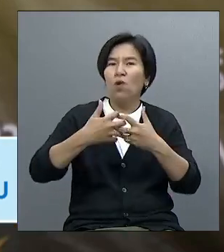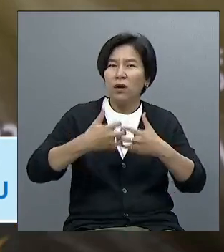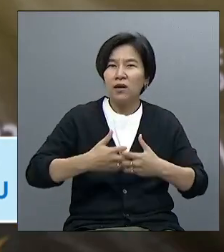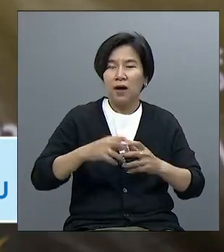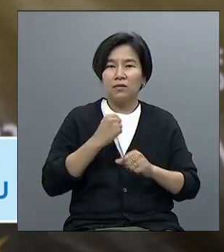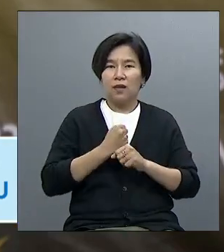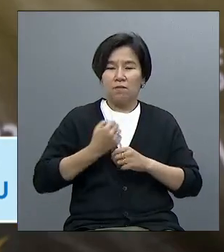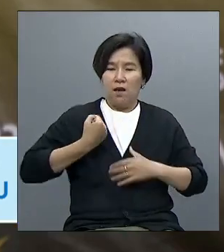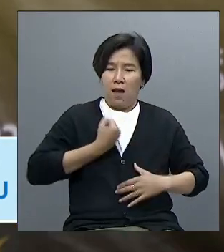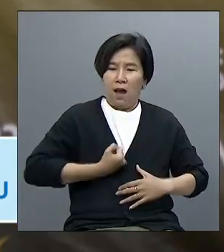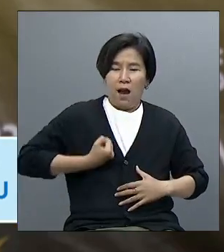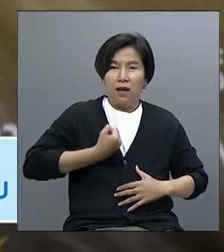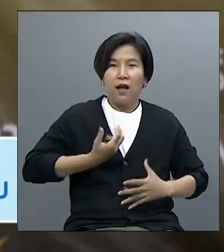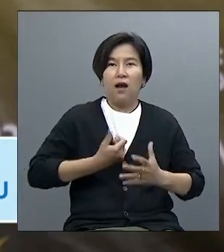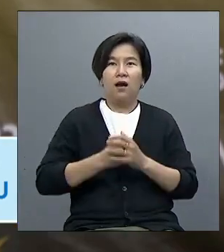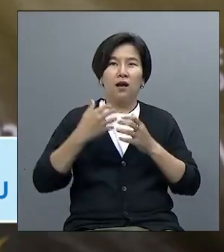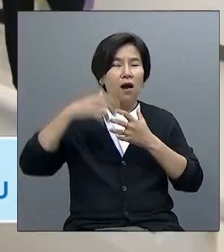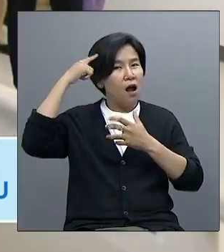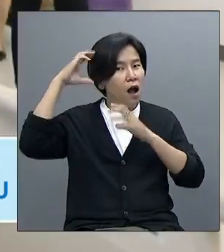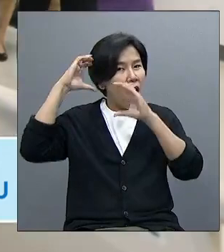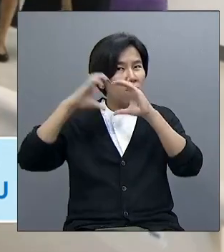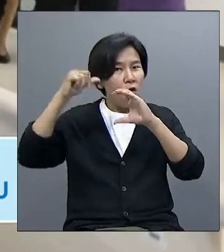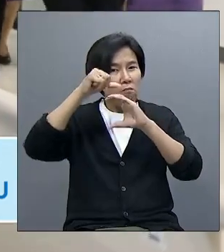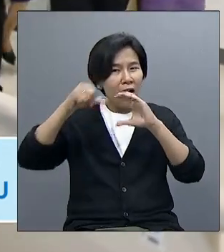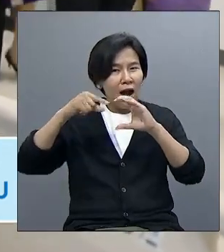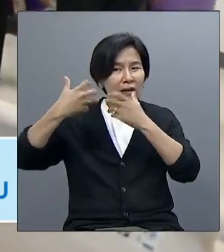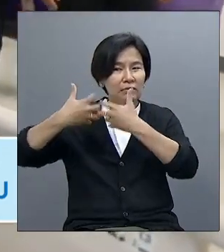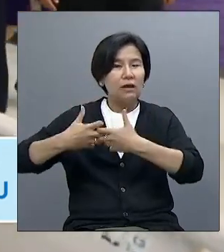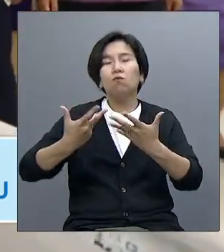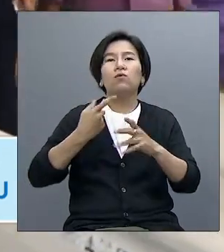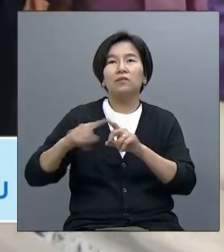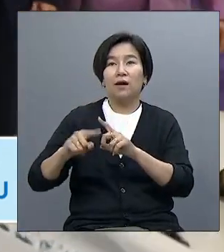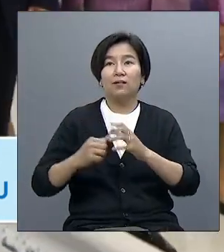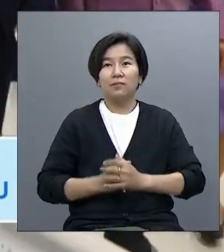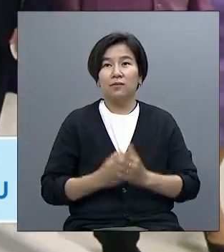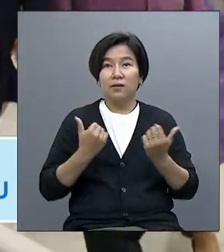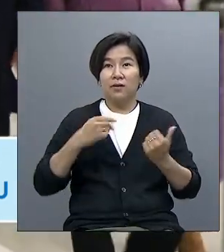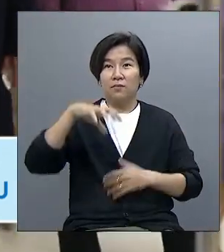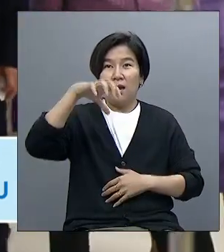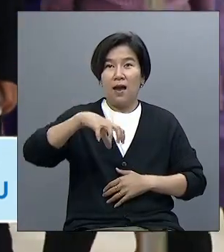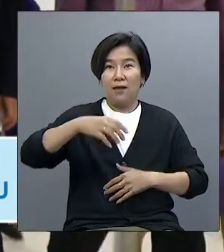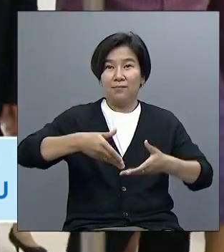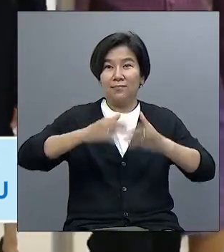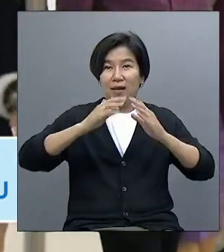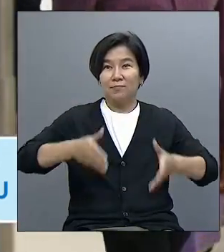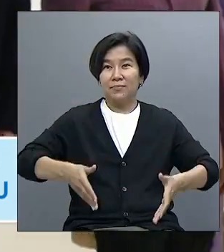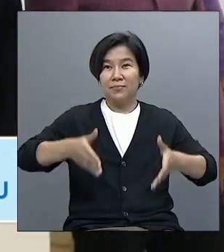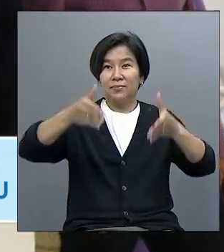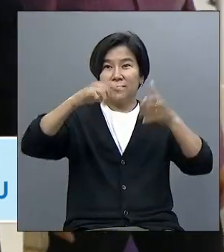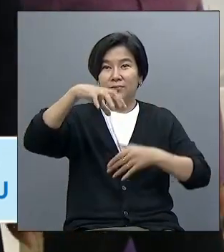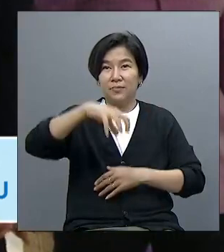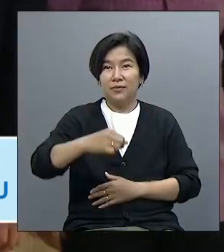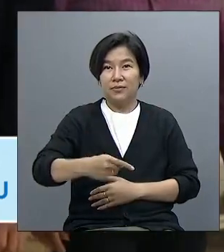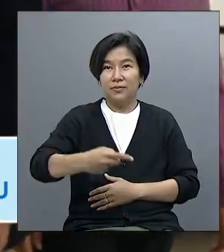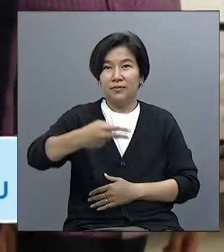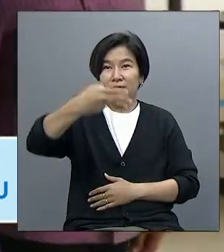กรณ์ผ่าตัดสมองเป็นต้นครับ ค่ะและจากนั้นนะคะคุณโตโน่ภาคินก็ยังได้ขึ้นไปยังอาคารสร้างใหม่11ชั้นของโรงพยาบาลนคร